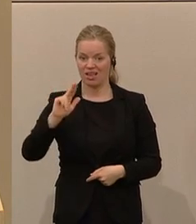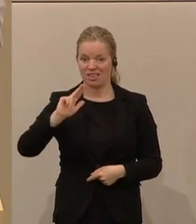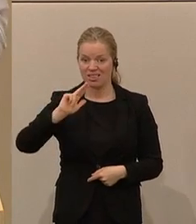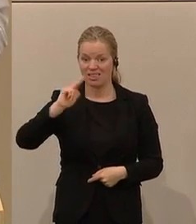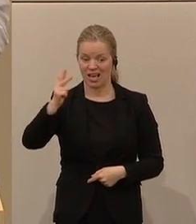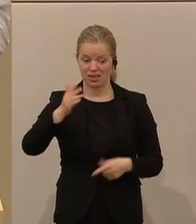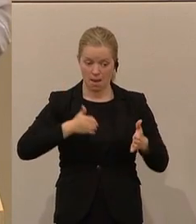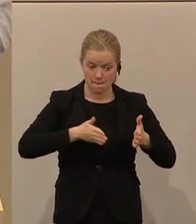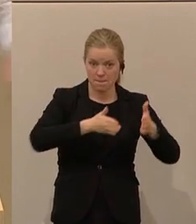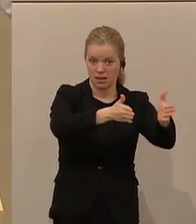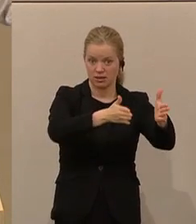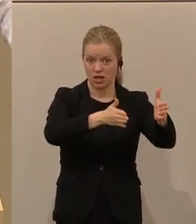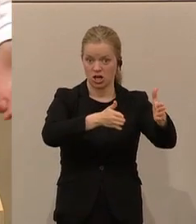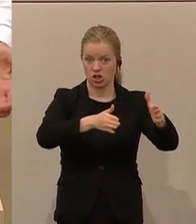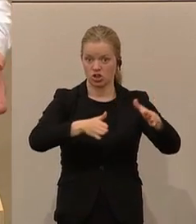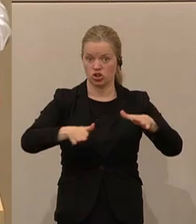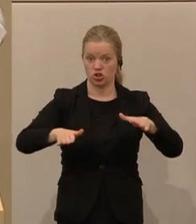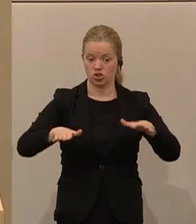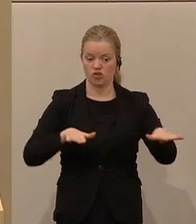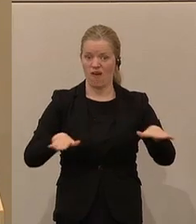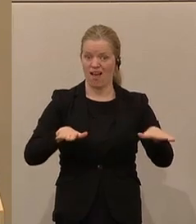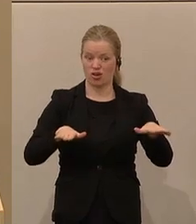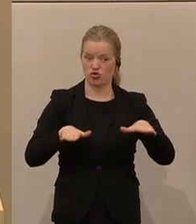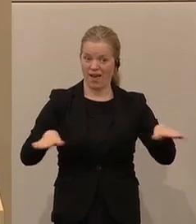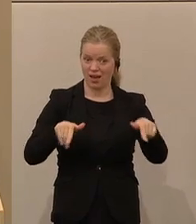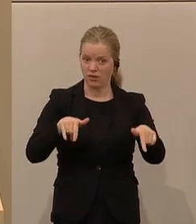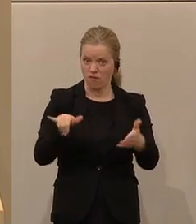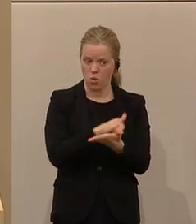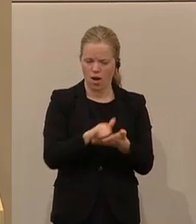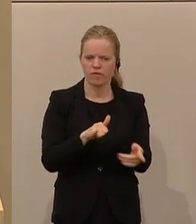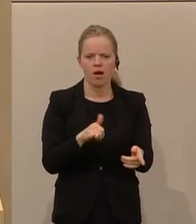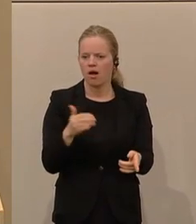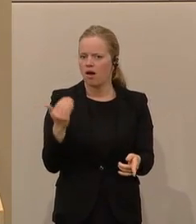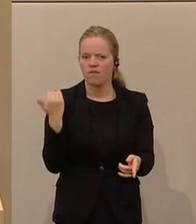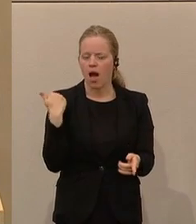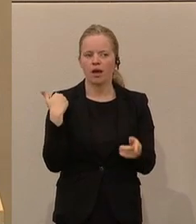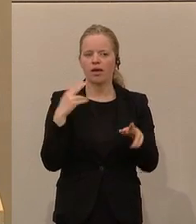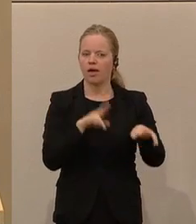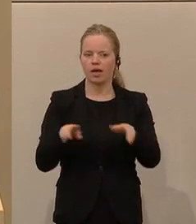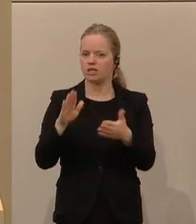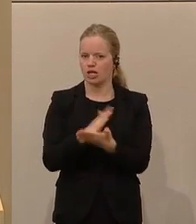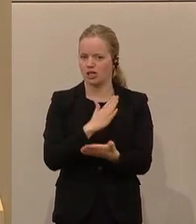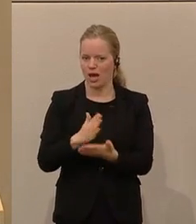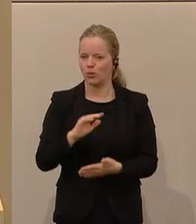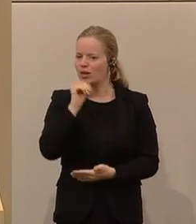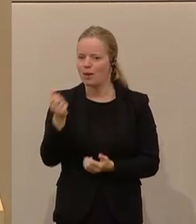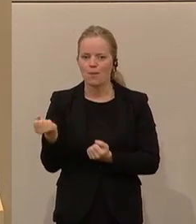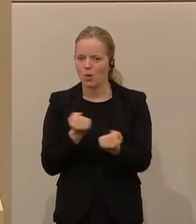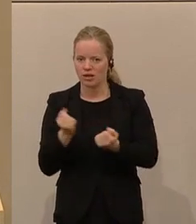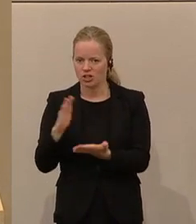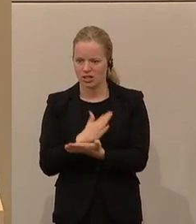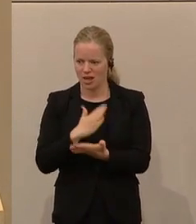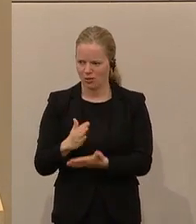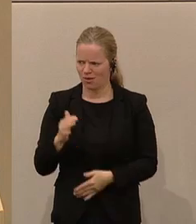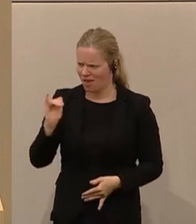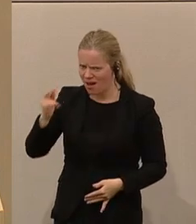in Schwechat, das war eine Gerichtsentscheidung, das war keine politische Entscheidung. Natürlich ist das eine